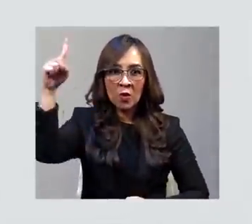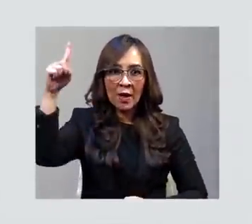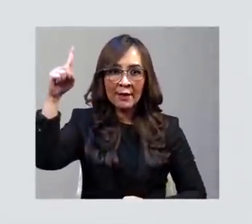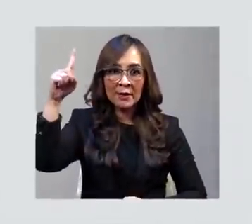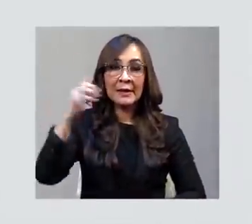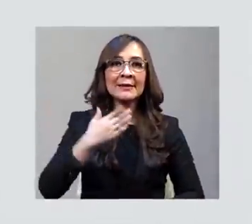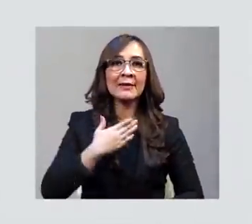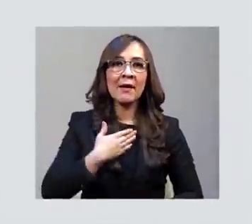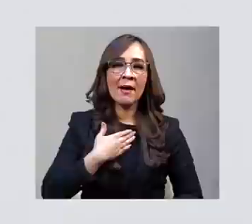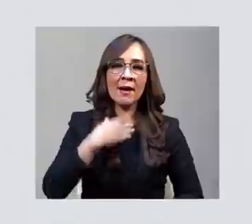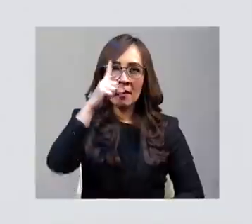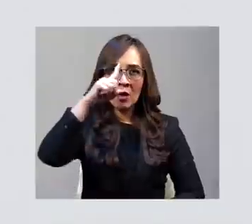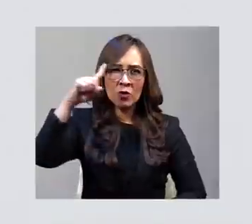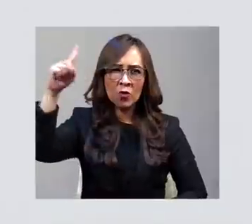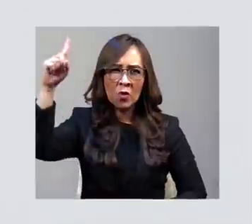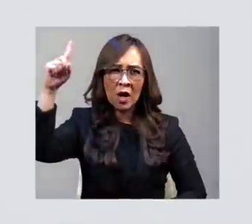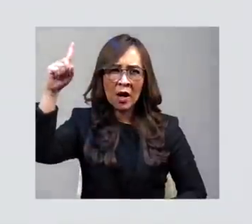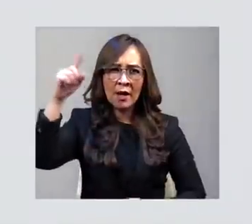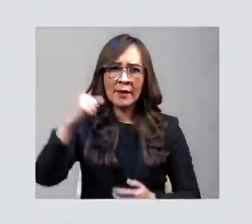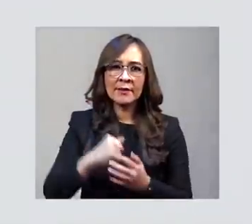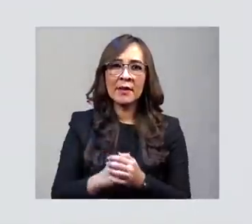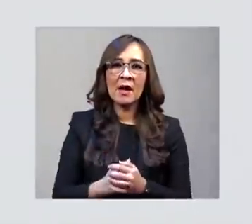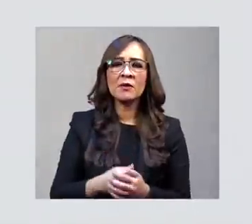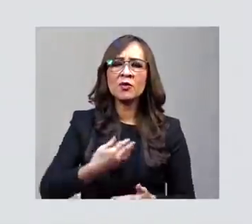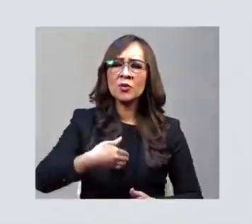saya adalah Allah yang selalu membawa pada kemajuan.